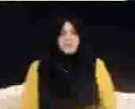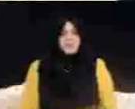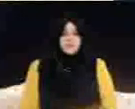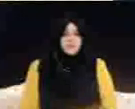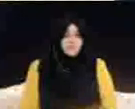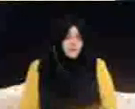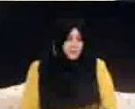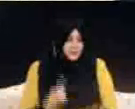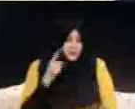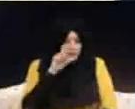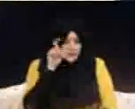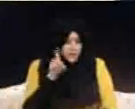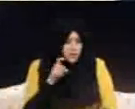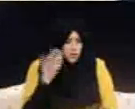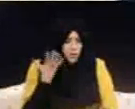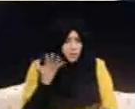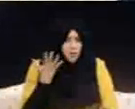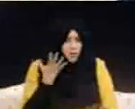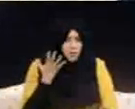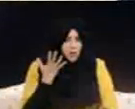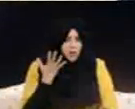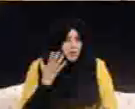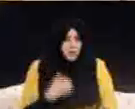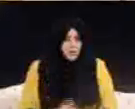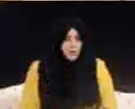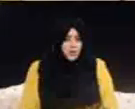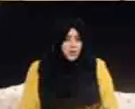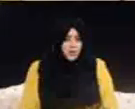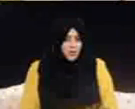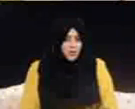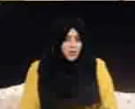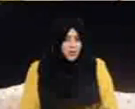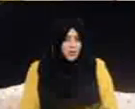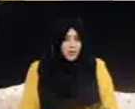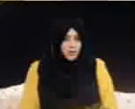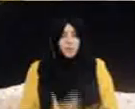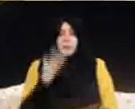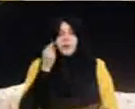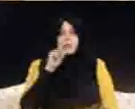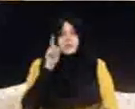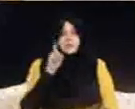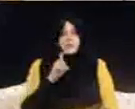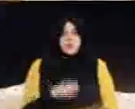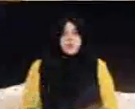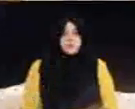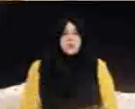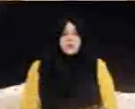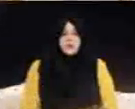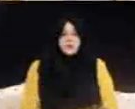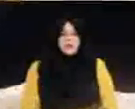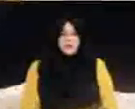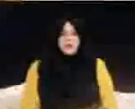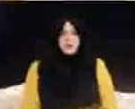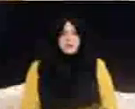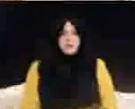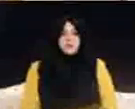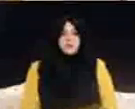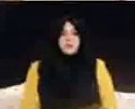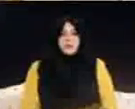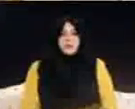كيف تكون؟ والله كان جاوب أنت أفضل أخي محمد صلاح، معلش أنا منشط، معلش بارك الله